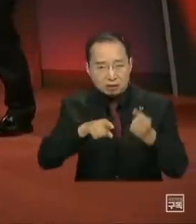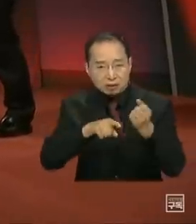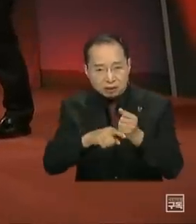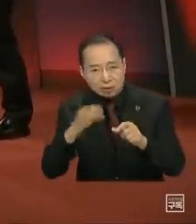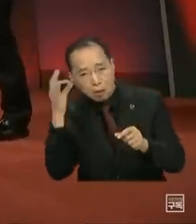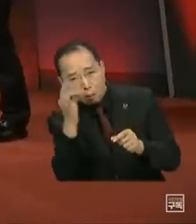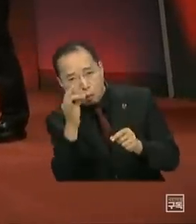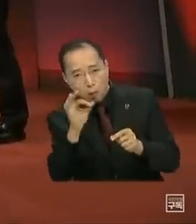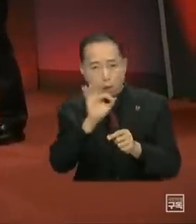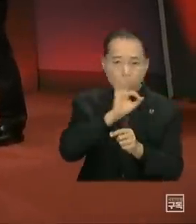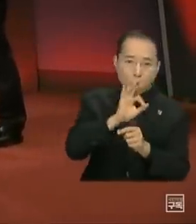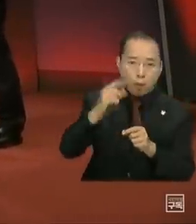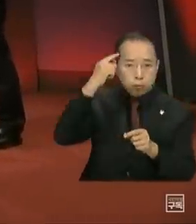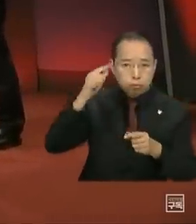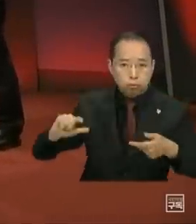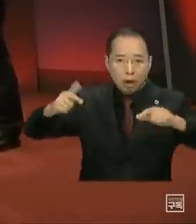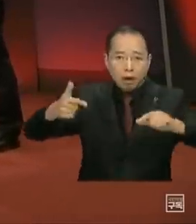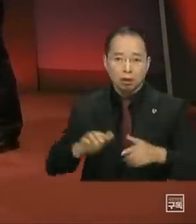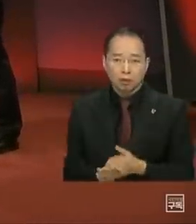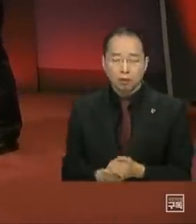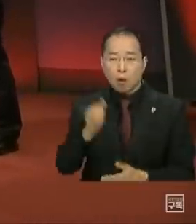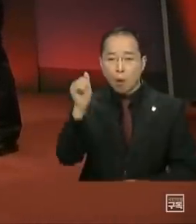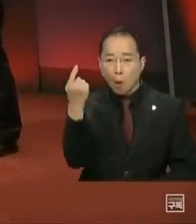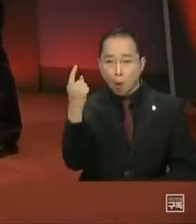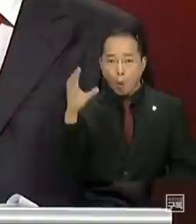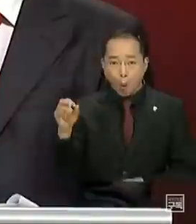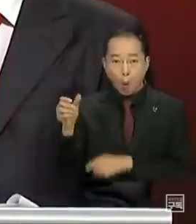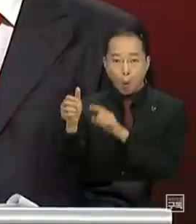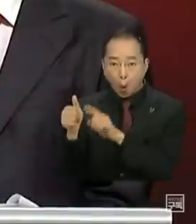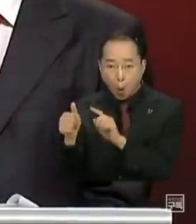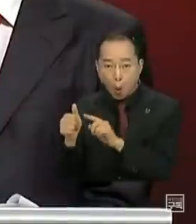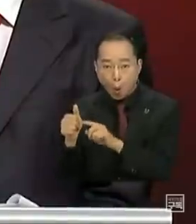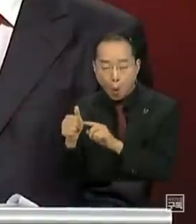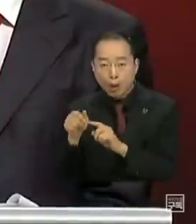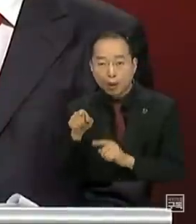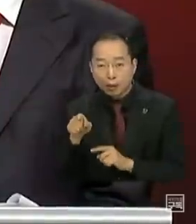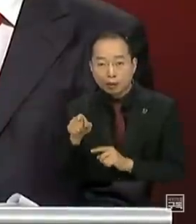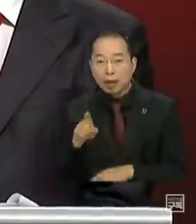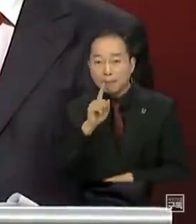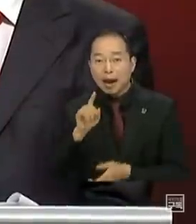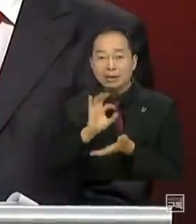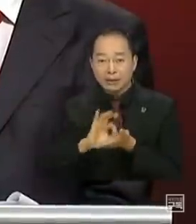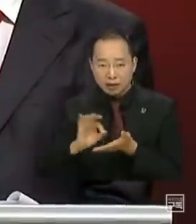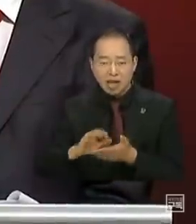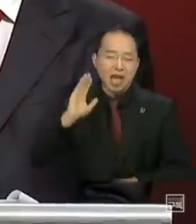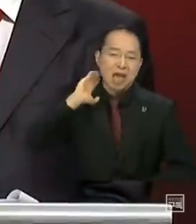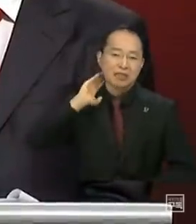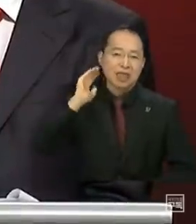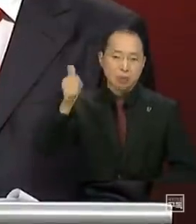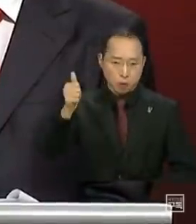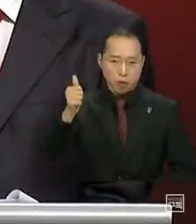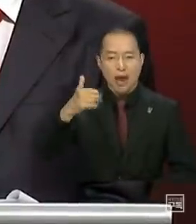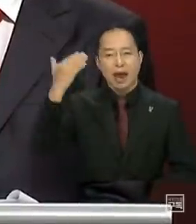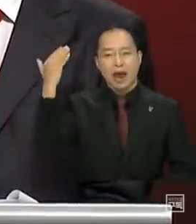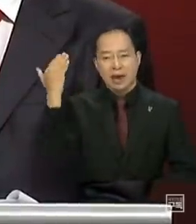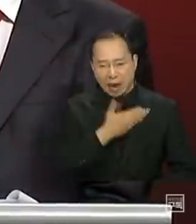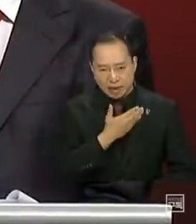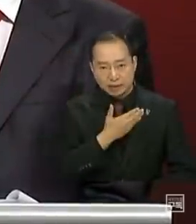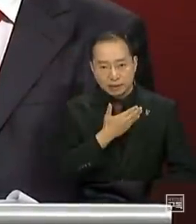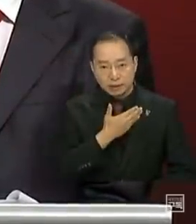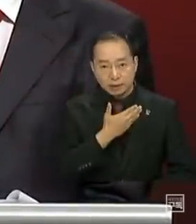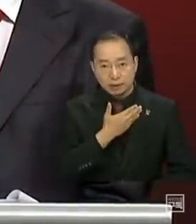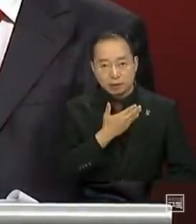달리 쓰더라고요. 예. 홍 후보님께서 쓰시는 대통령의 도덕성 예. 그러니까 대통령의 도덕성은